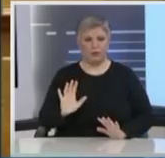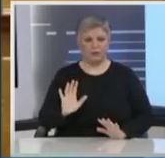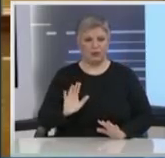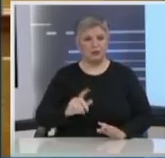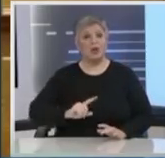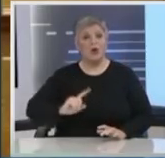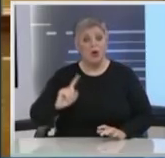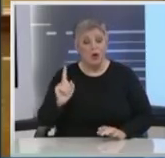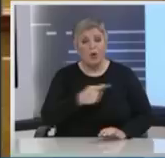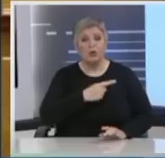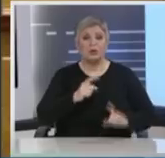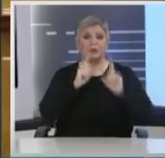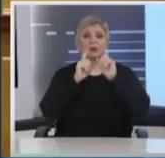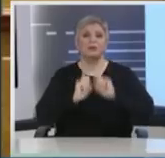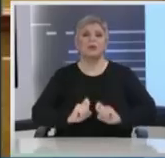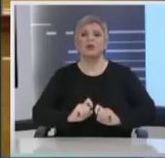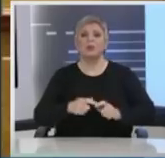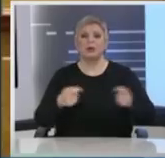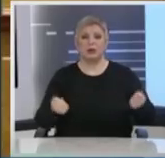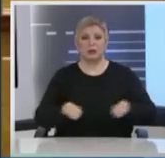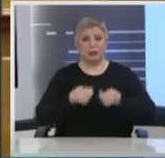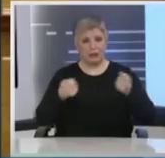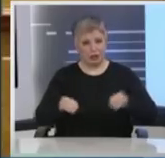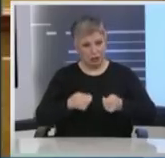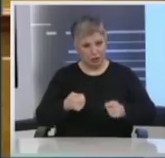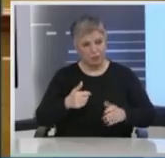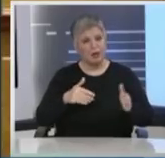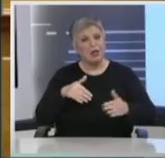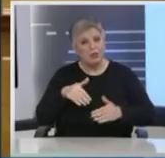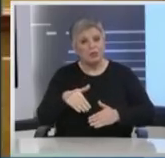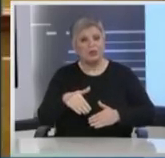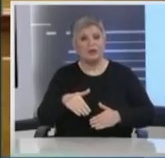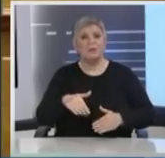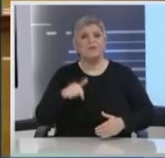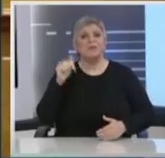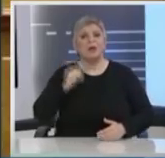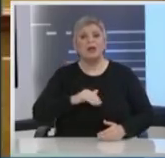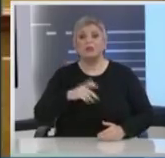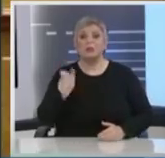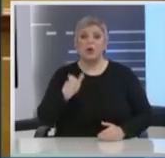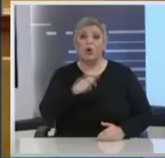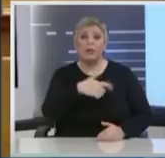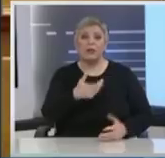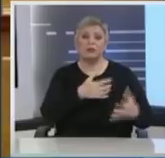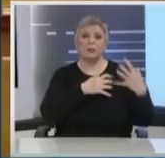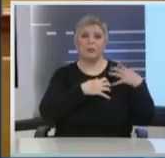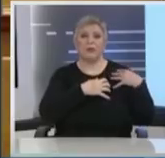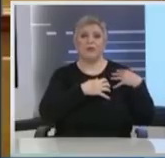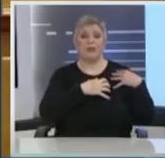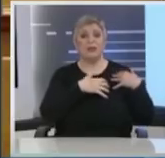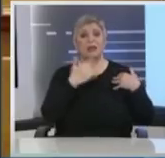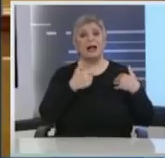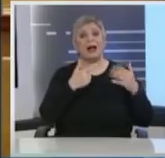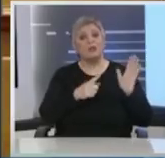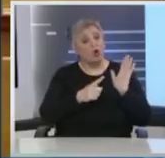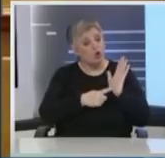κύριοι συνάδελφοι, να ψηφίσουμε άμεσα και ο καθένας να λάβει τις ευθύνες του την κατάργηση του νόμου περί